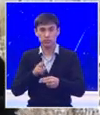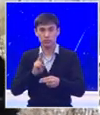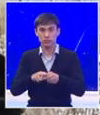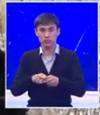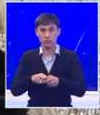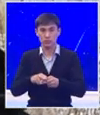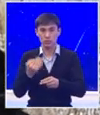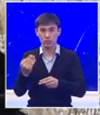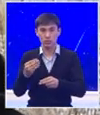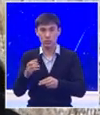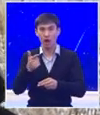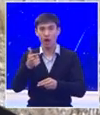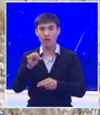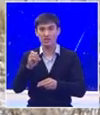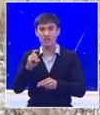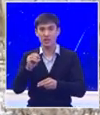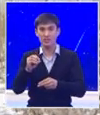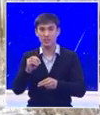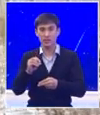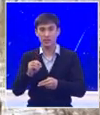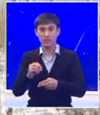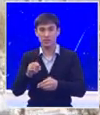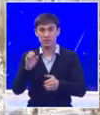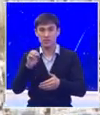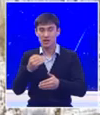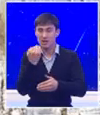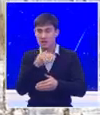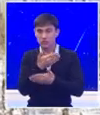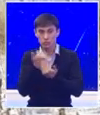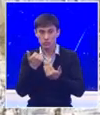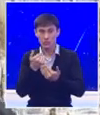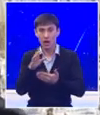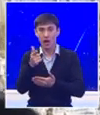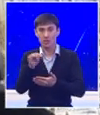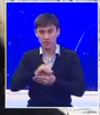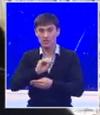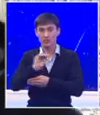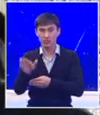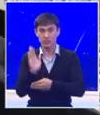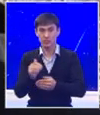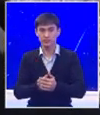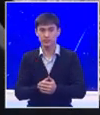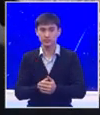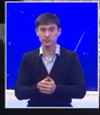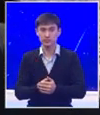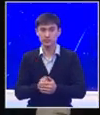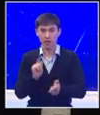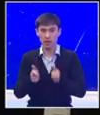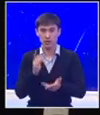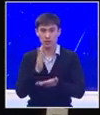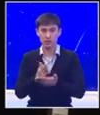Оны газкіге, жаңағы егер сапасыз салынған болса, газкіге жібереміз да. Гарантиясы бар